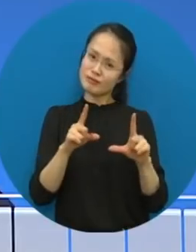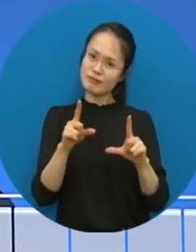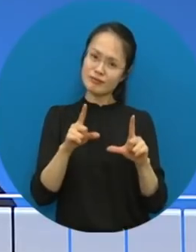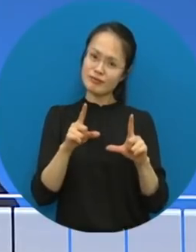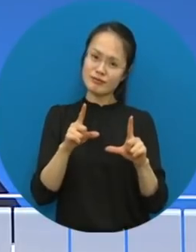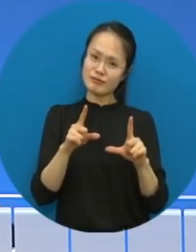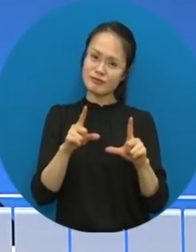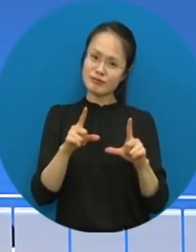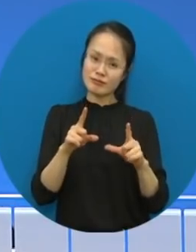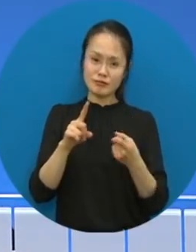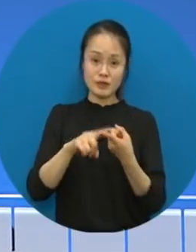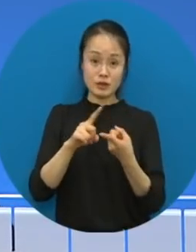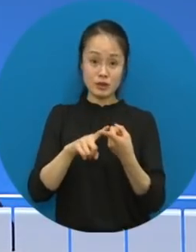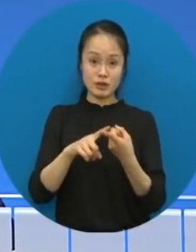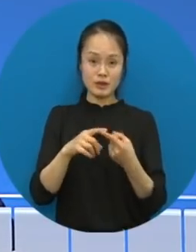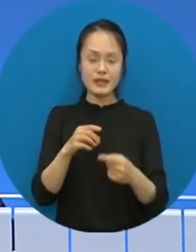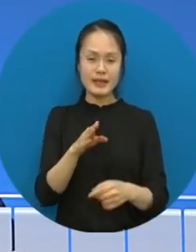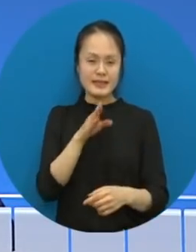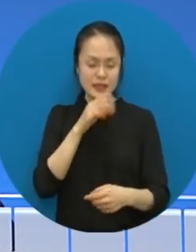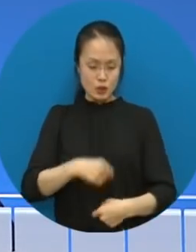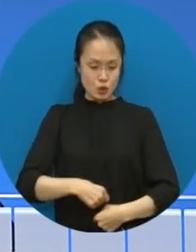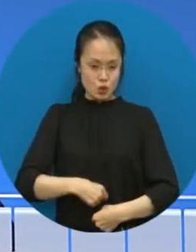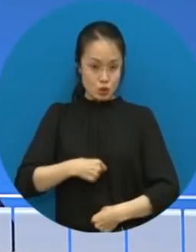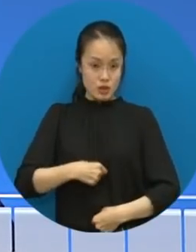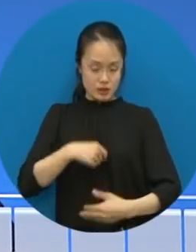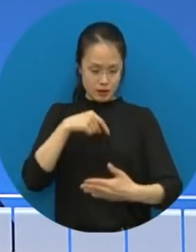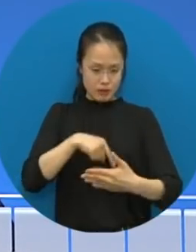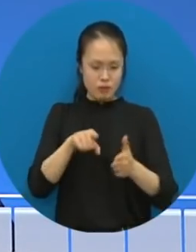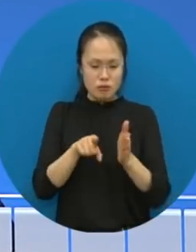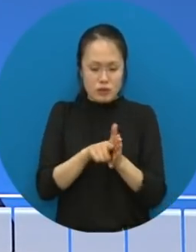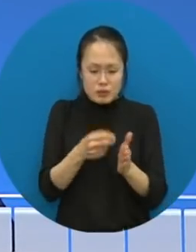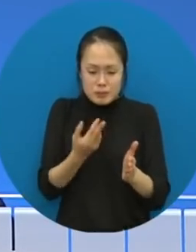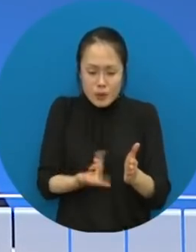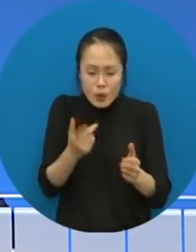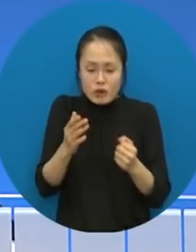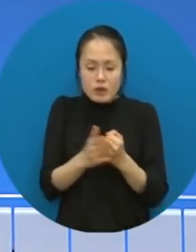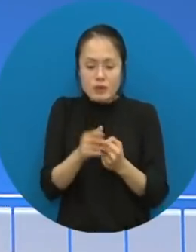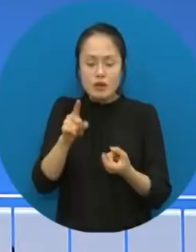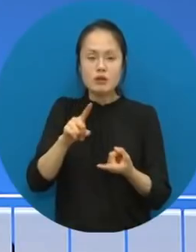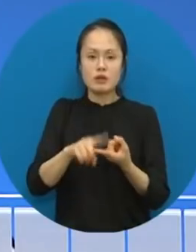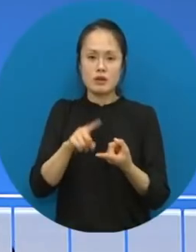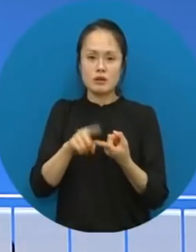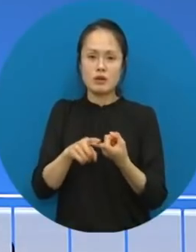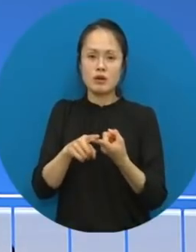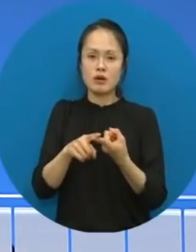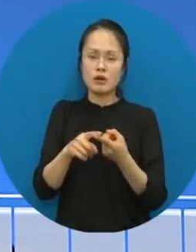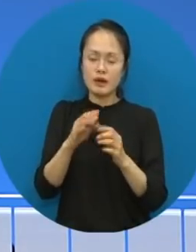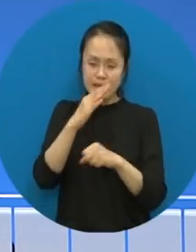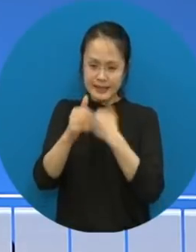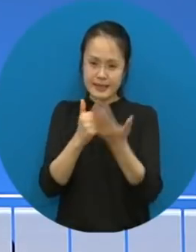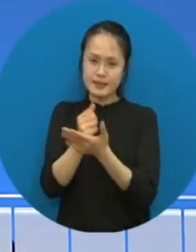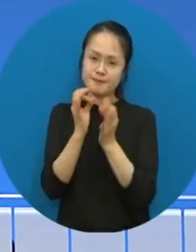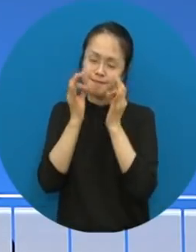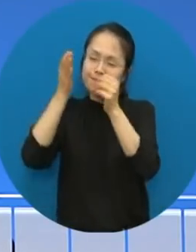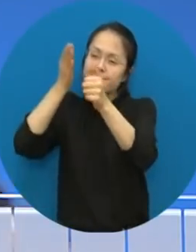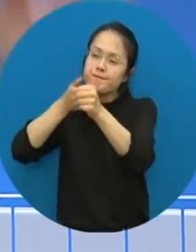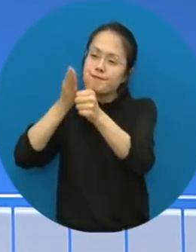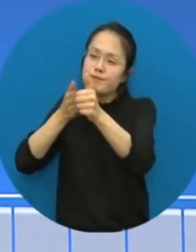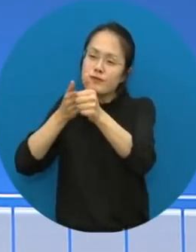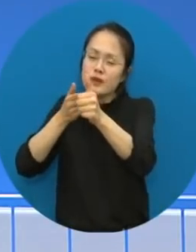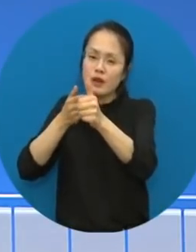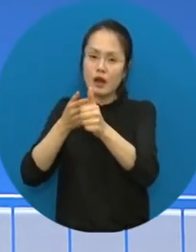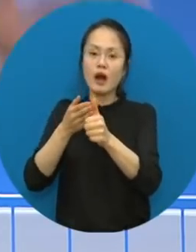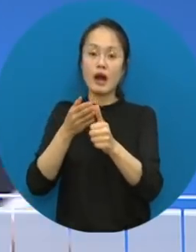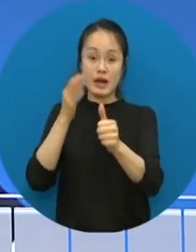그리고 하나님 믿음이 없습니다. 믿음을 주세요. 아멘입니까? 믿음은 선물이기 때문입니다. 아멘.